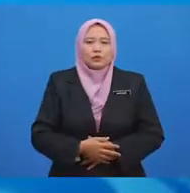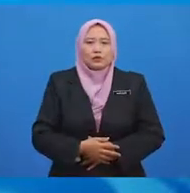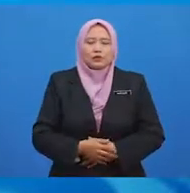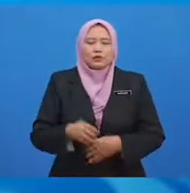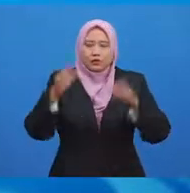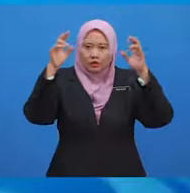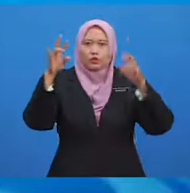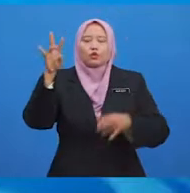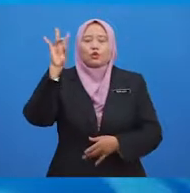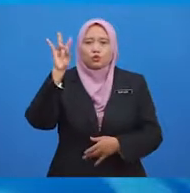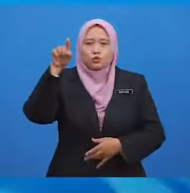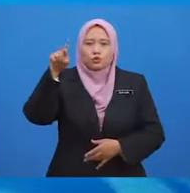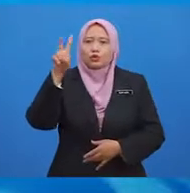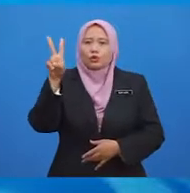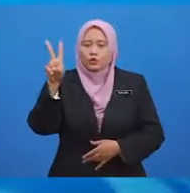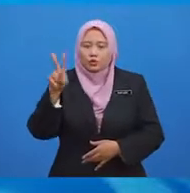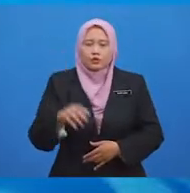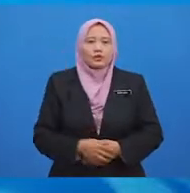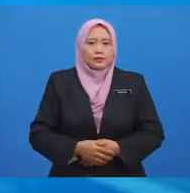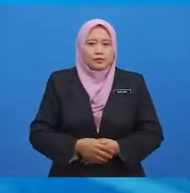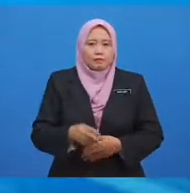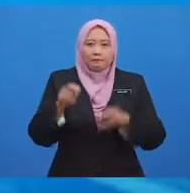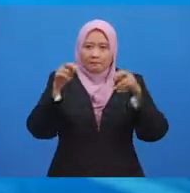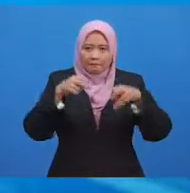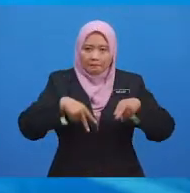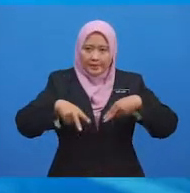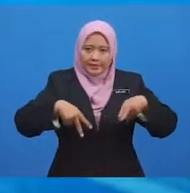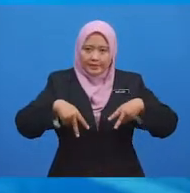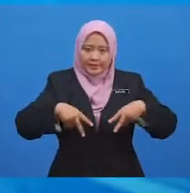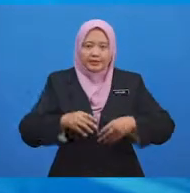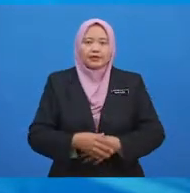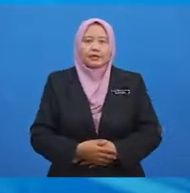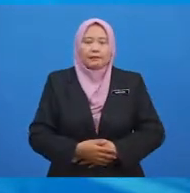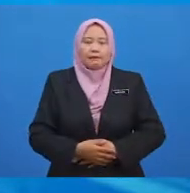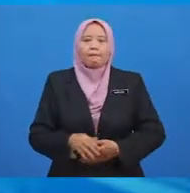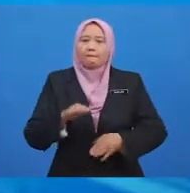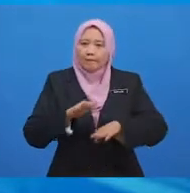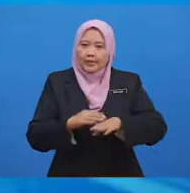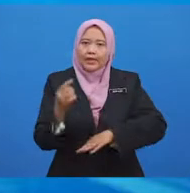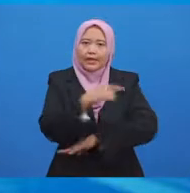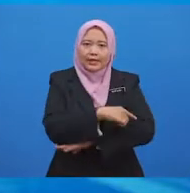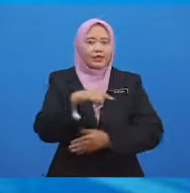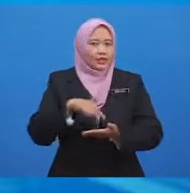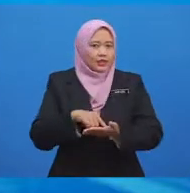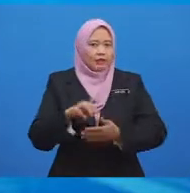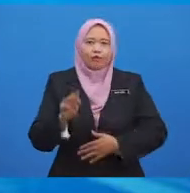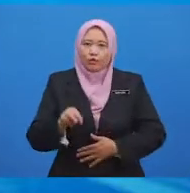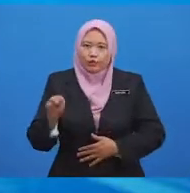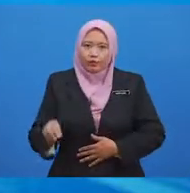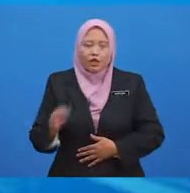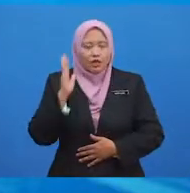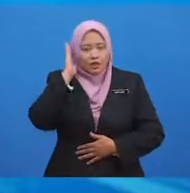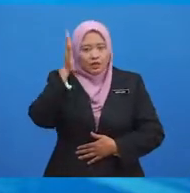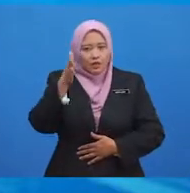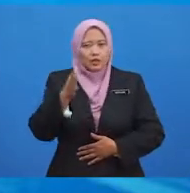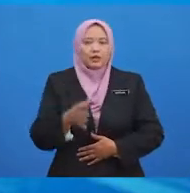7.2 berkenaan dengan plastik. Pada hari ini, cikgu akan membimbing murid-murid semua